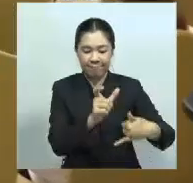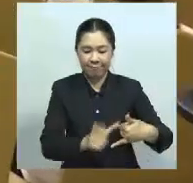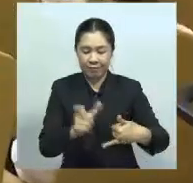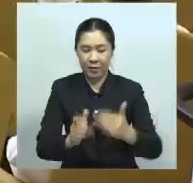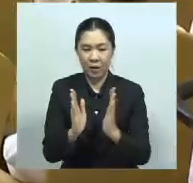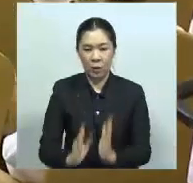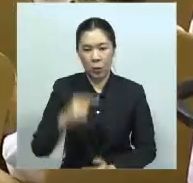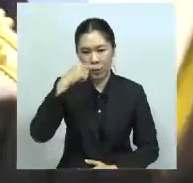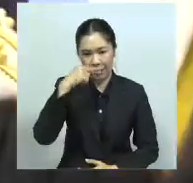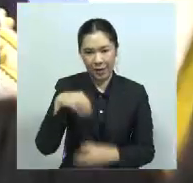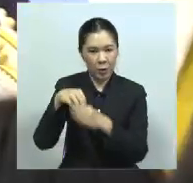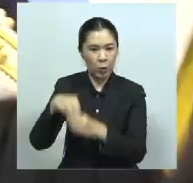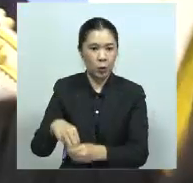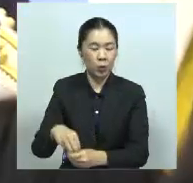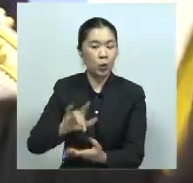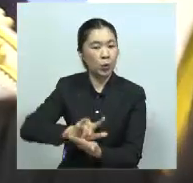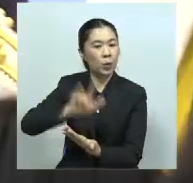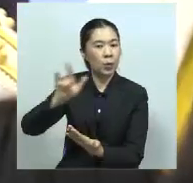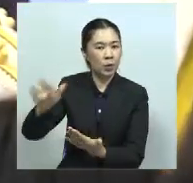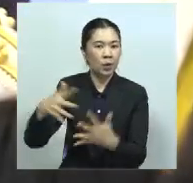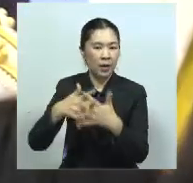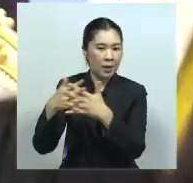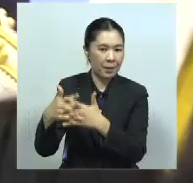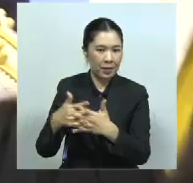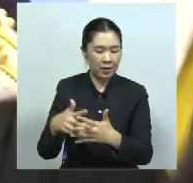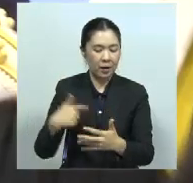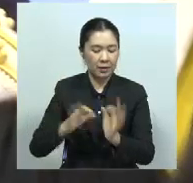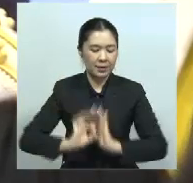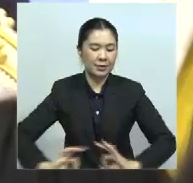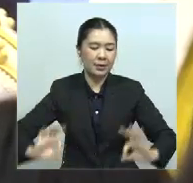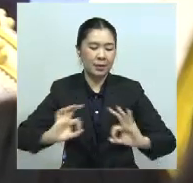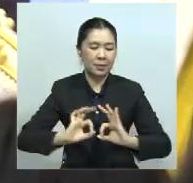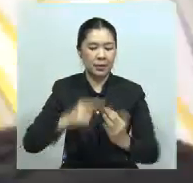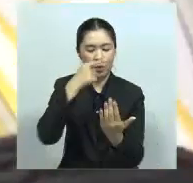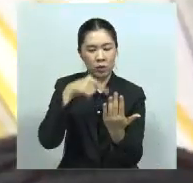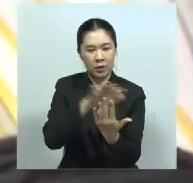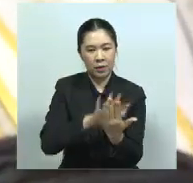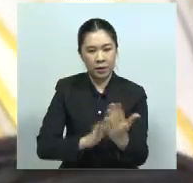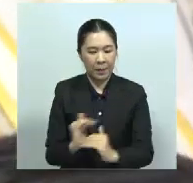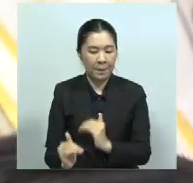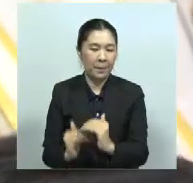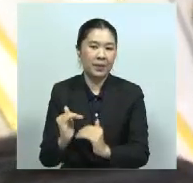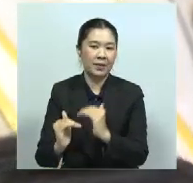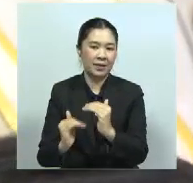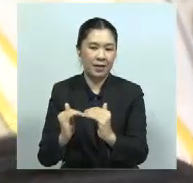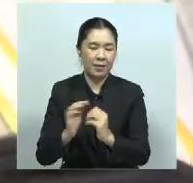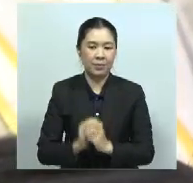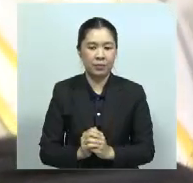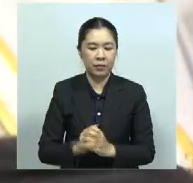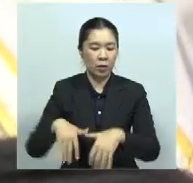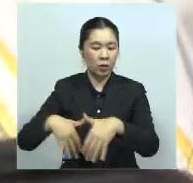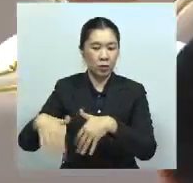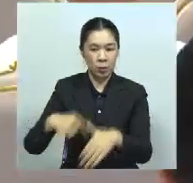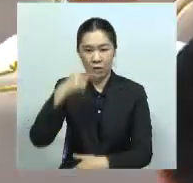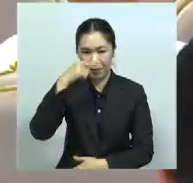ทยในสหรัฐอเมริกาที่ถือเป็นกำลังสำคัญในการพัฒนาประเทศโดยชุมชนไทยในสหรัฐอเมริกาเป็นชุมชน